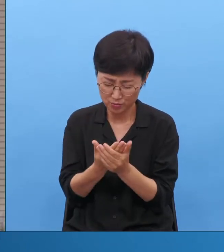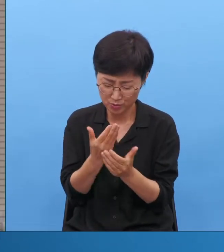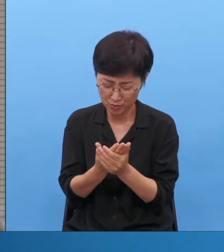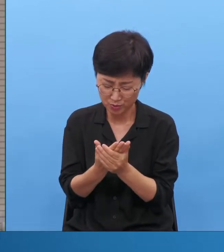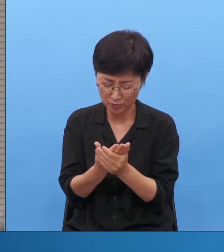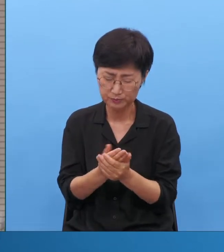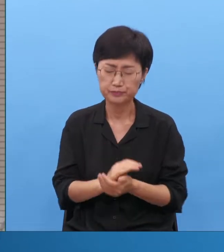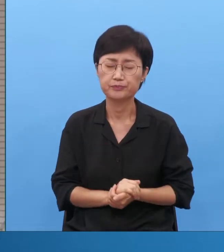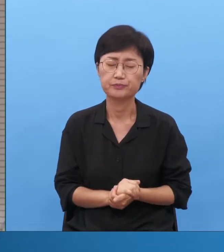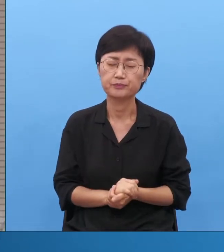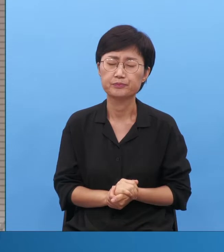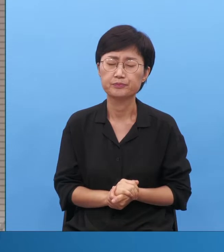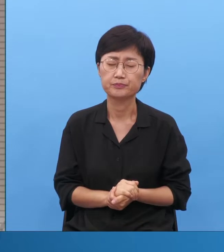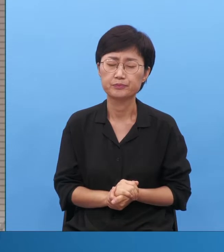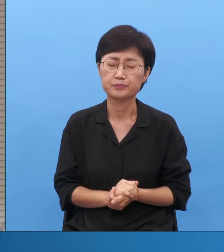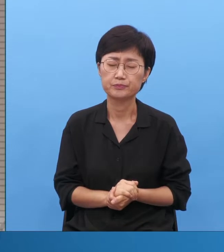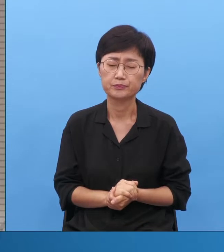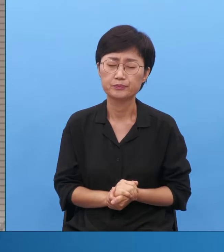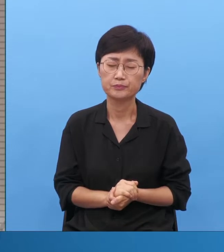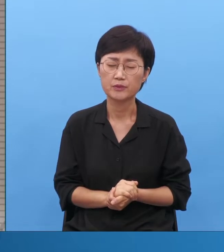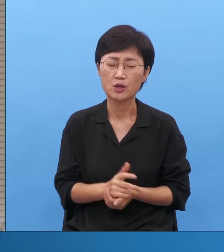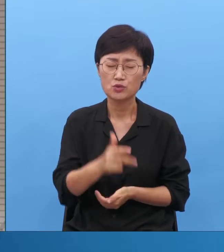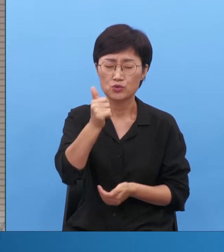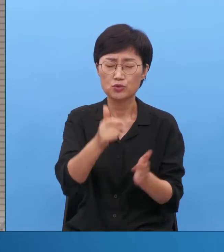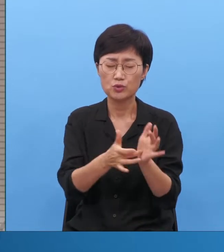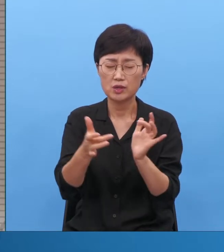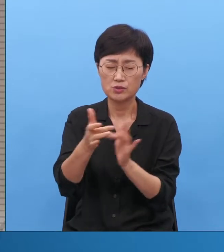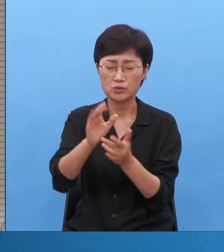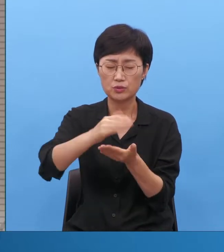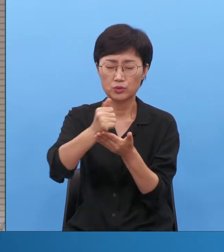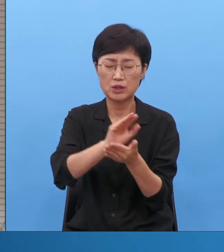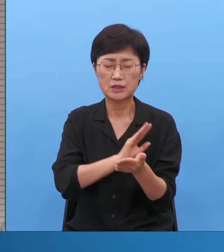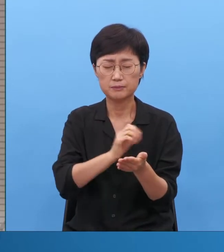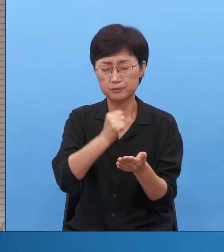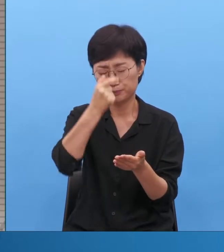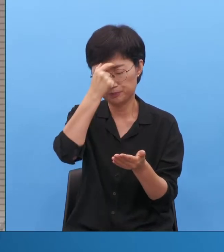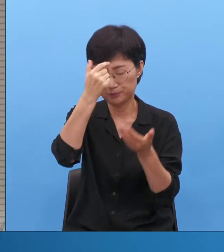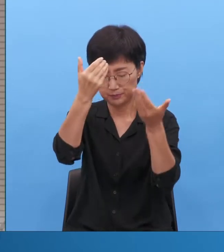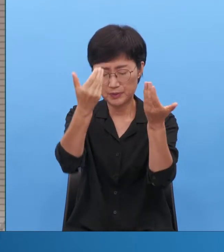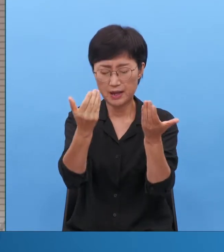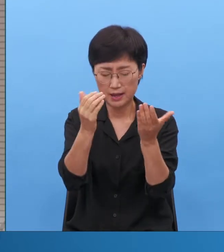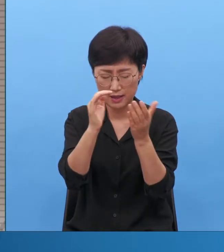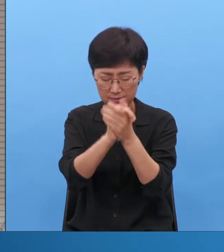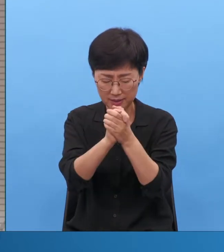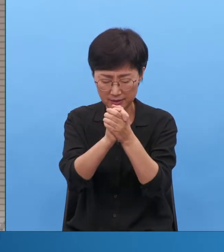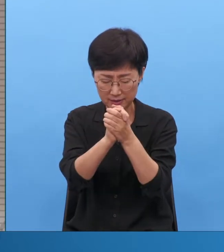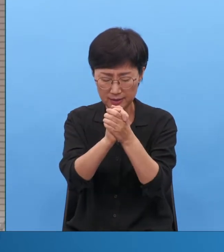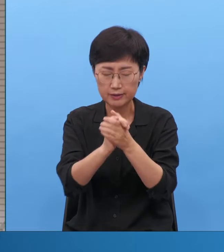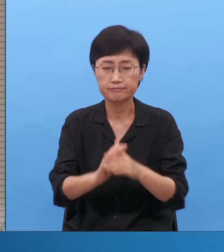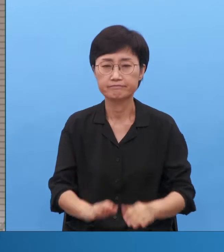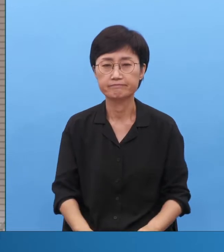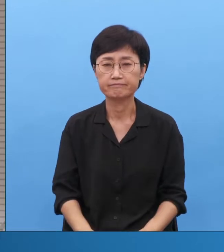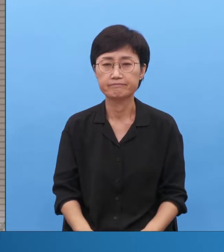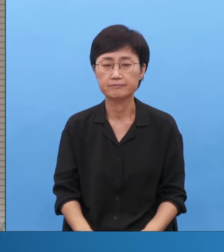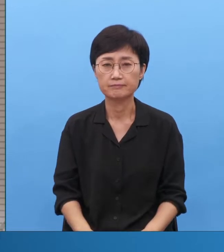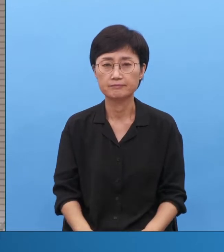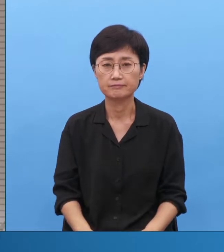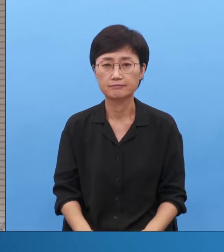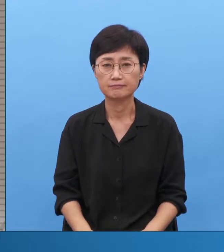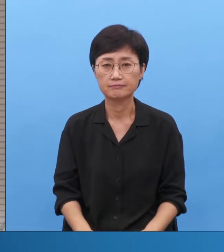kingdom is established, and a time for us to receive your healing. 우리 주 예수 그리스도의 이름으로 기도드리옵나이다. In the name of our Lord Jesus Christ, we 아멘. pray.